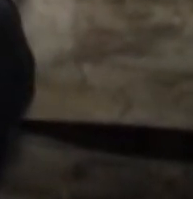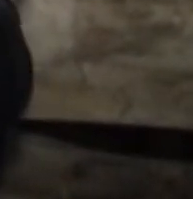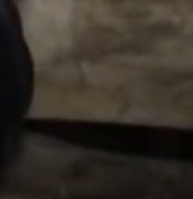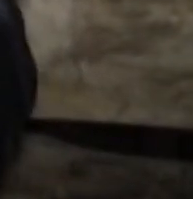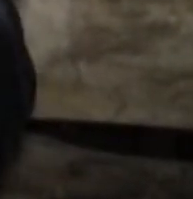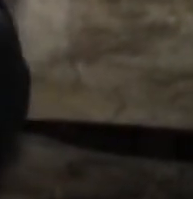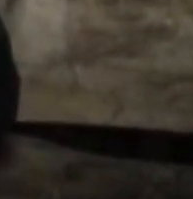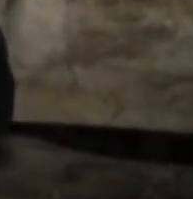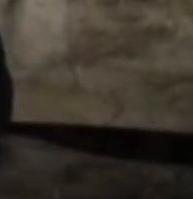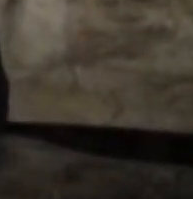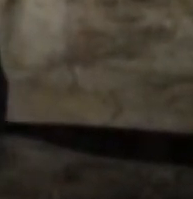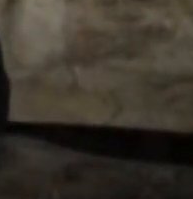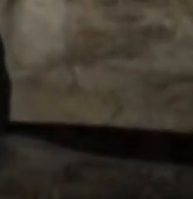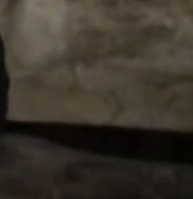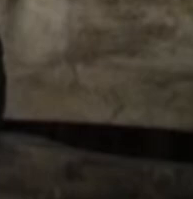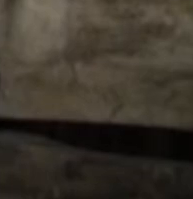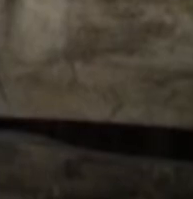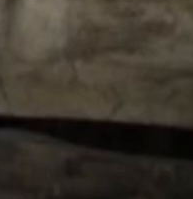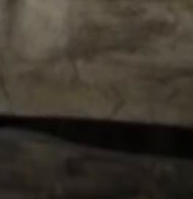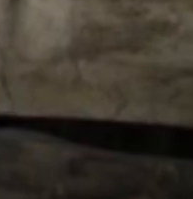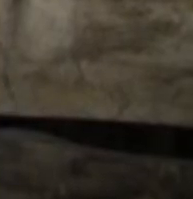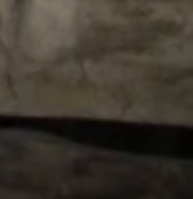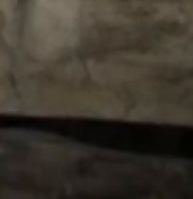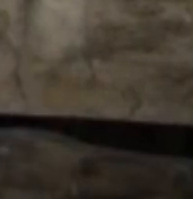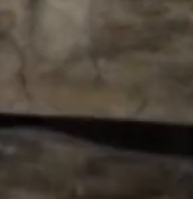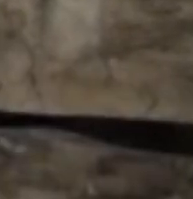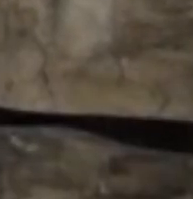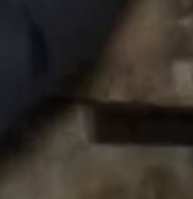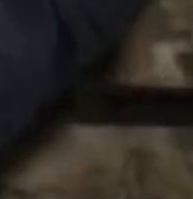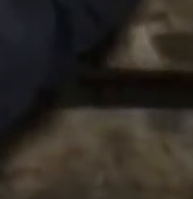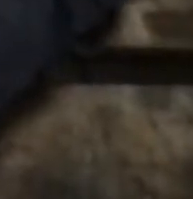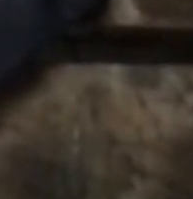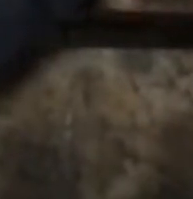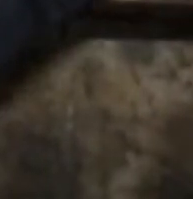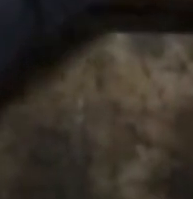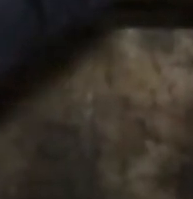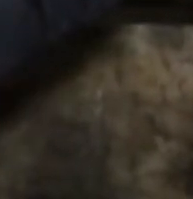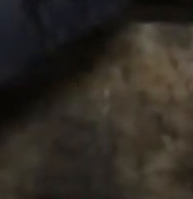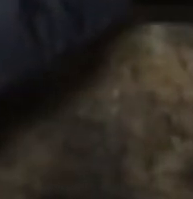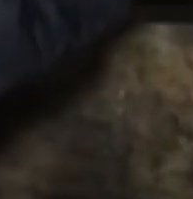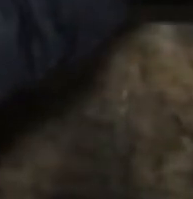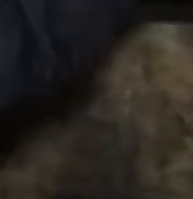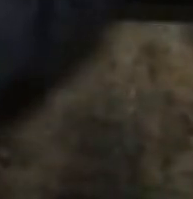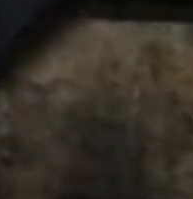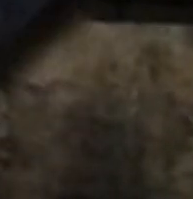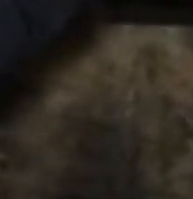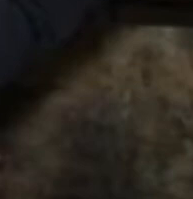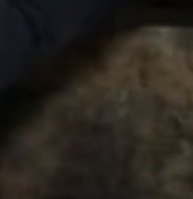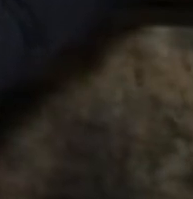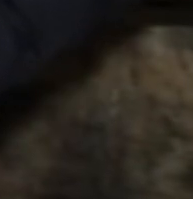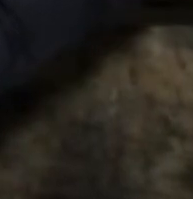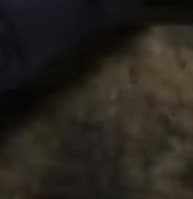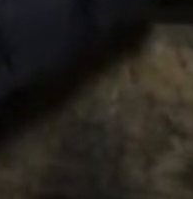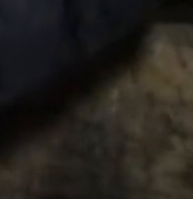дорослий для скачок. Він вже дуже такий жеребець дорослий. І він вже татусь. Це кардинал. Йому вже 11 років, він теж